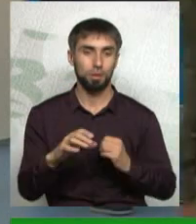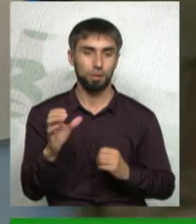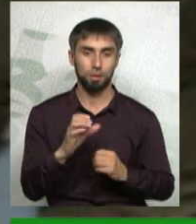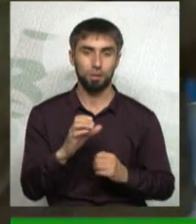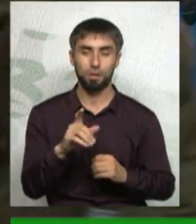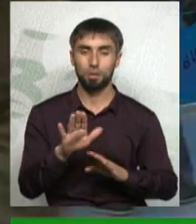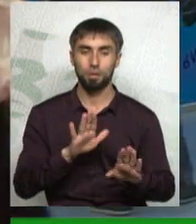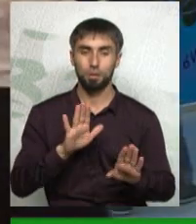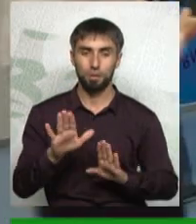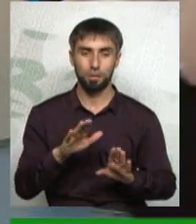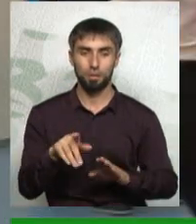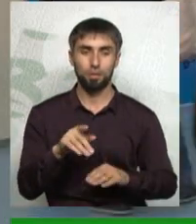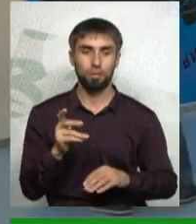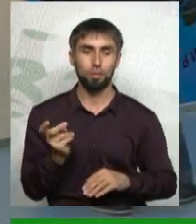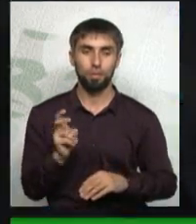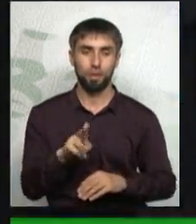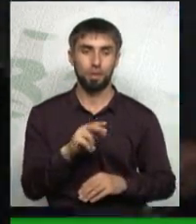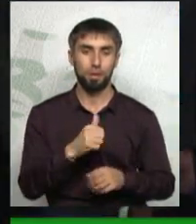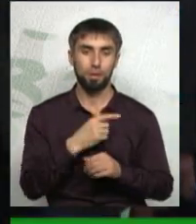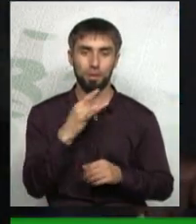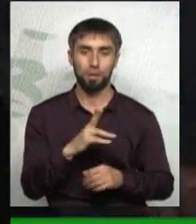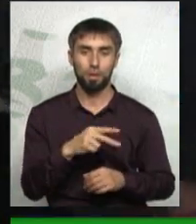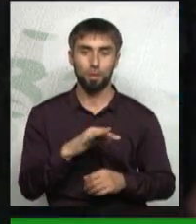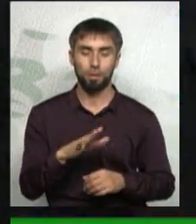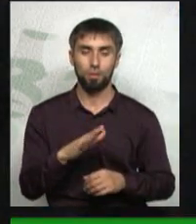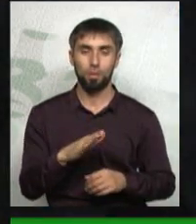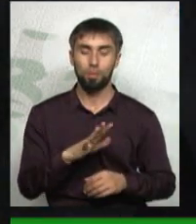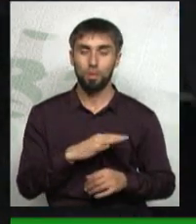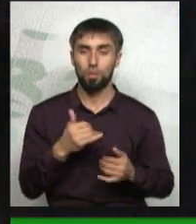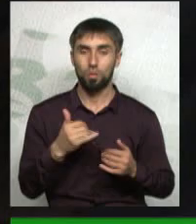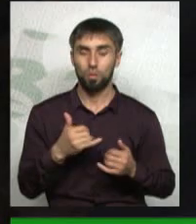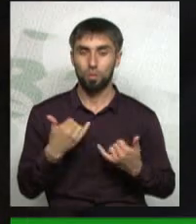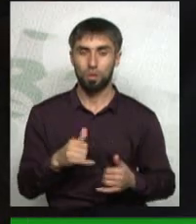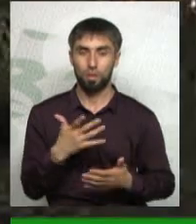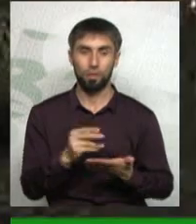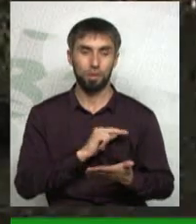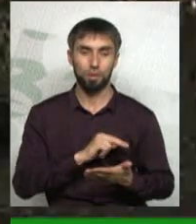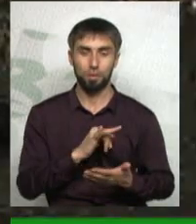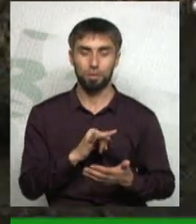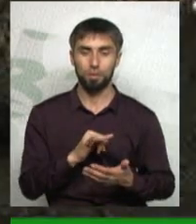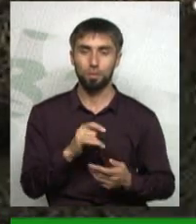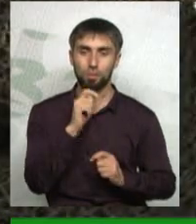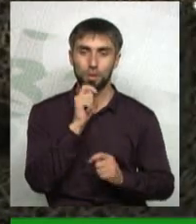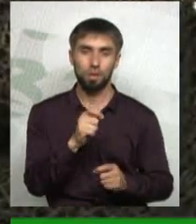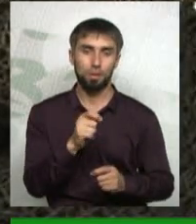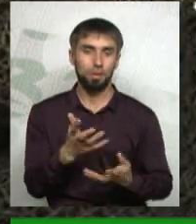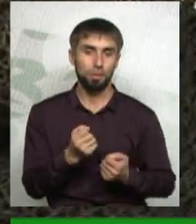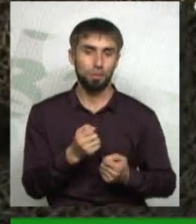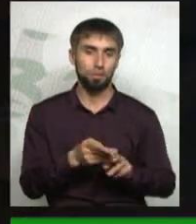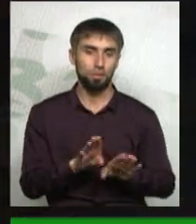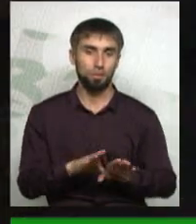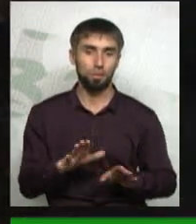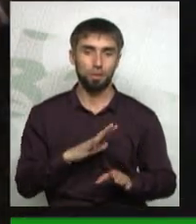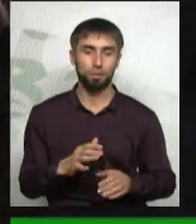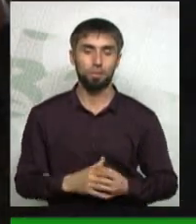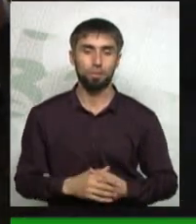Стенд ингушских рукодельниц посетил глава региона. Махмуд Али Калиматов был удивлен работе мастериц и тронут подарком, который ему преподнесли.